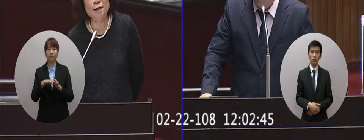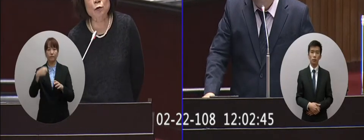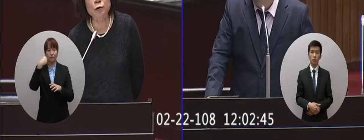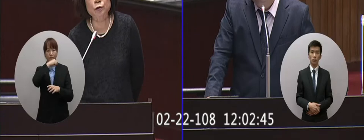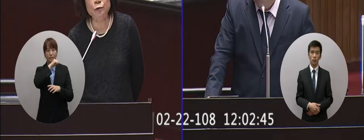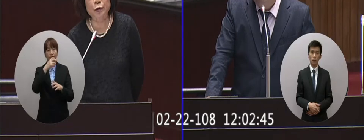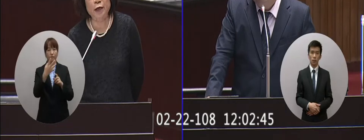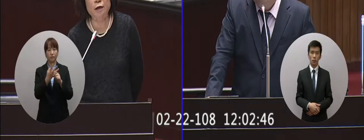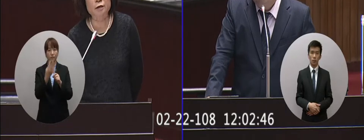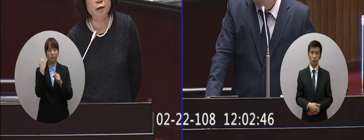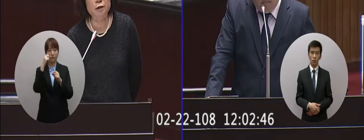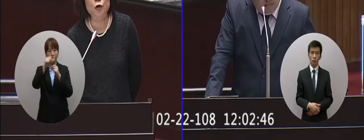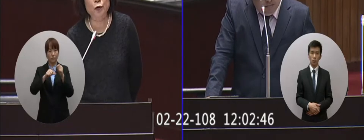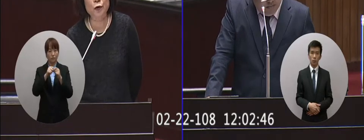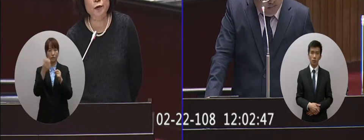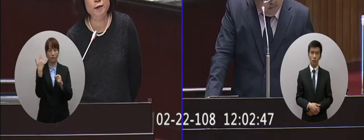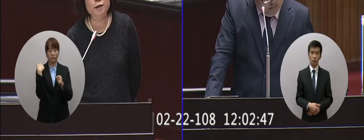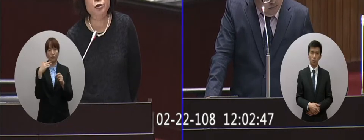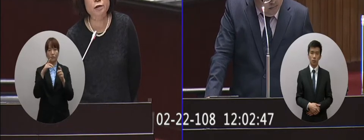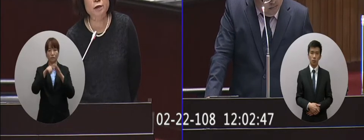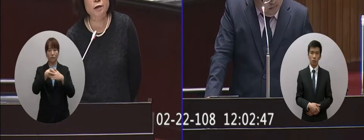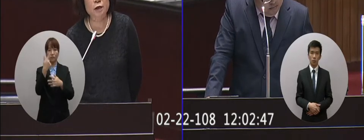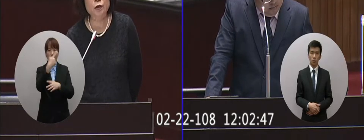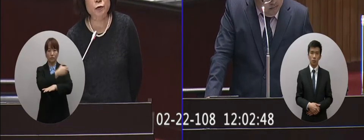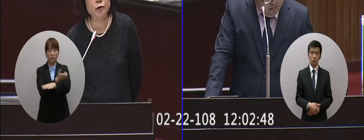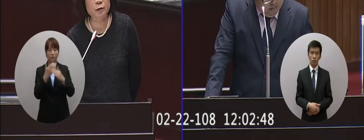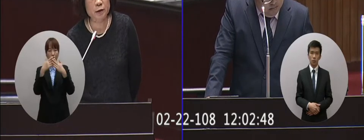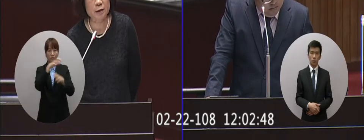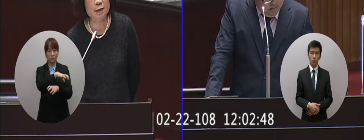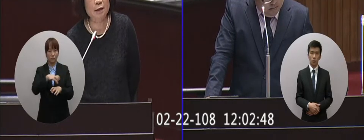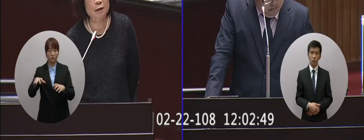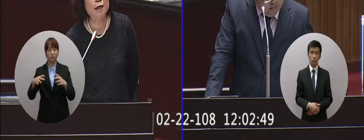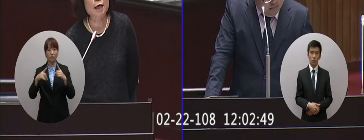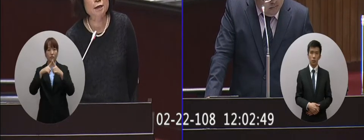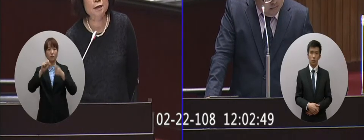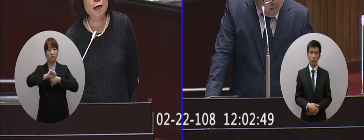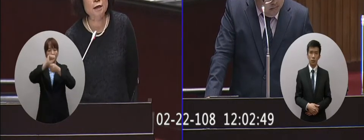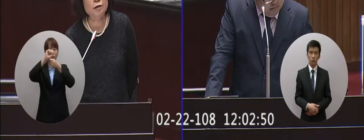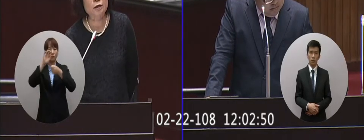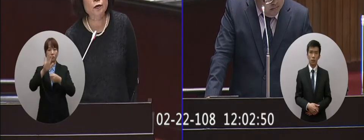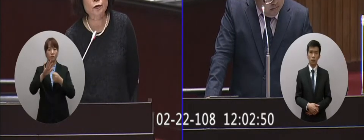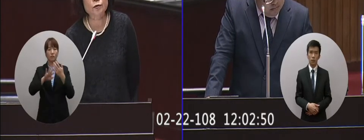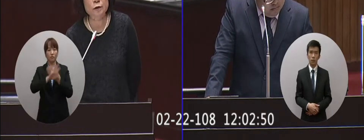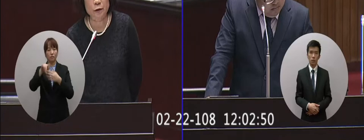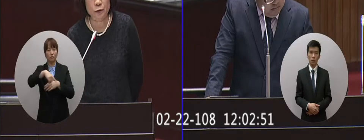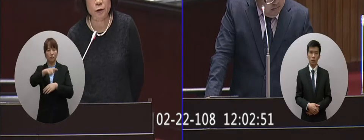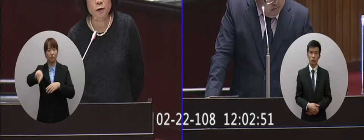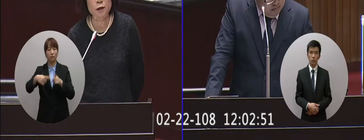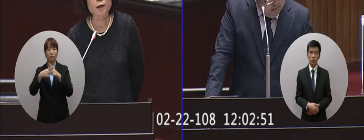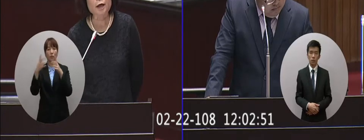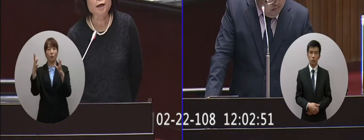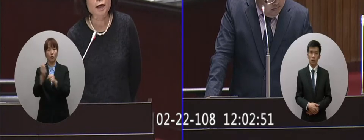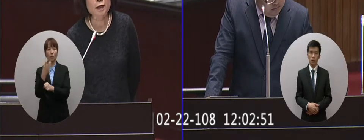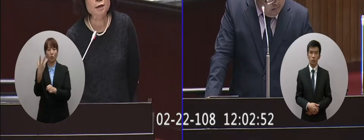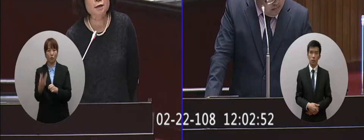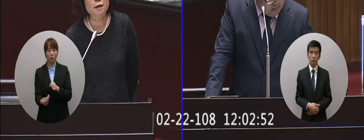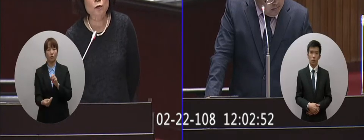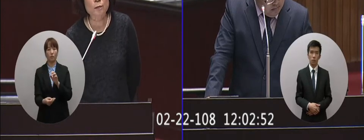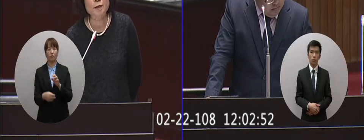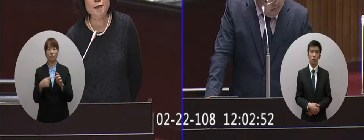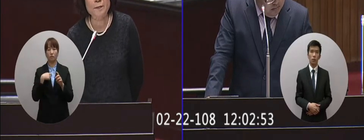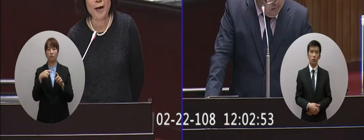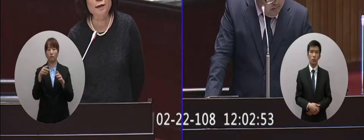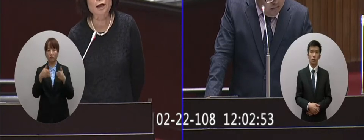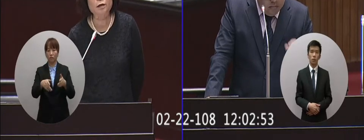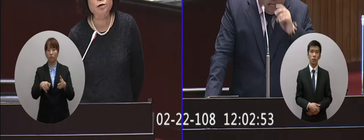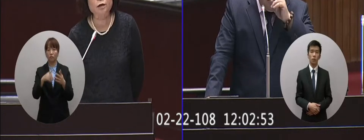台湾在过去五年只有六个县市的人口是有成长的，其他的人口都是流失的。那因此呢，